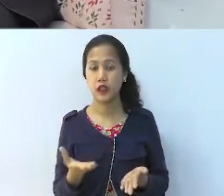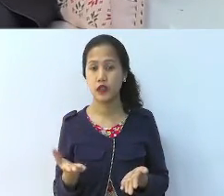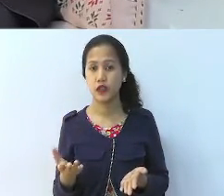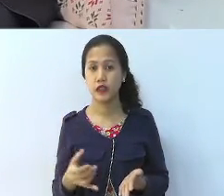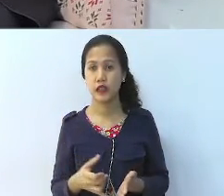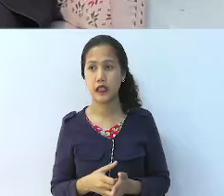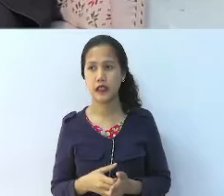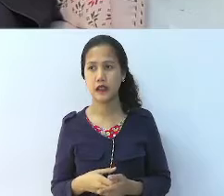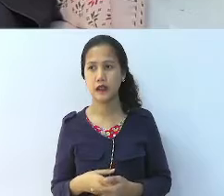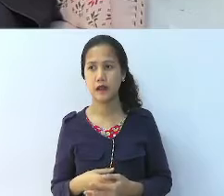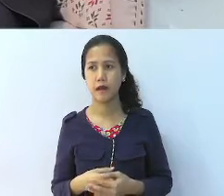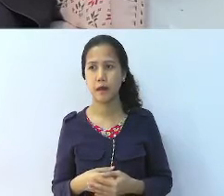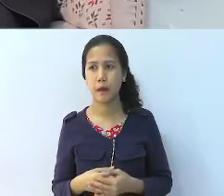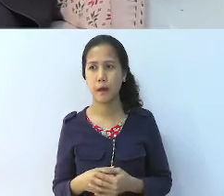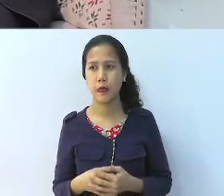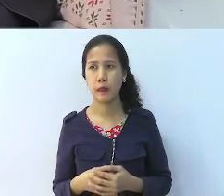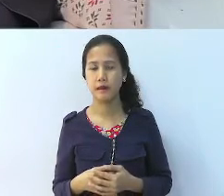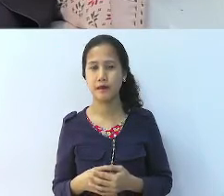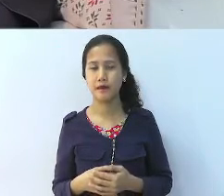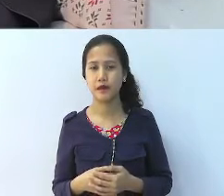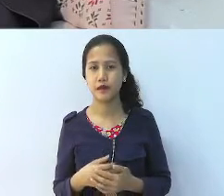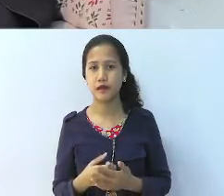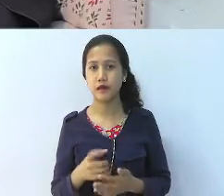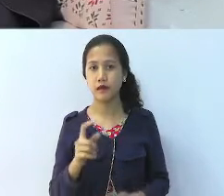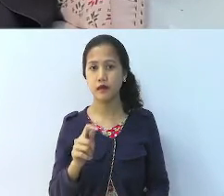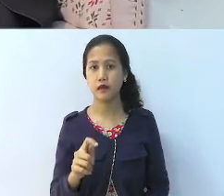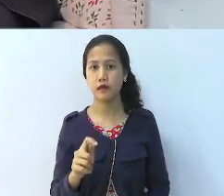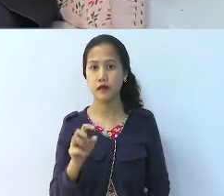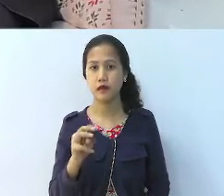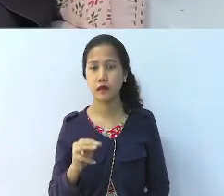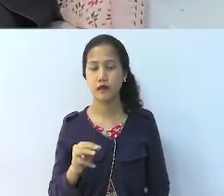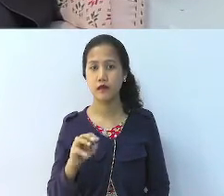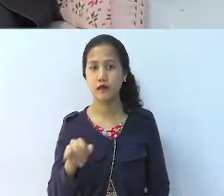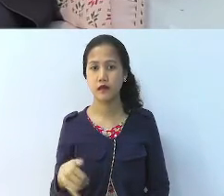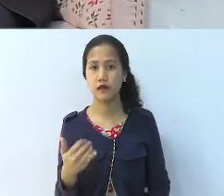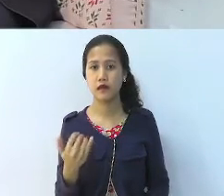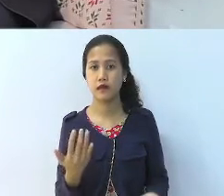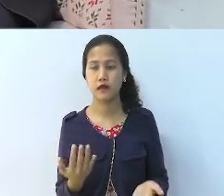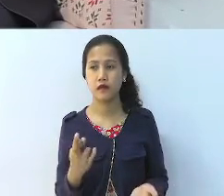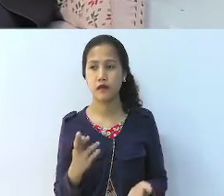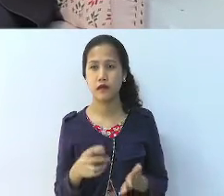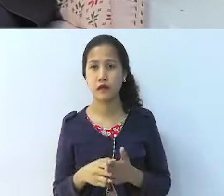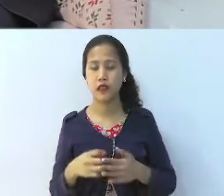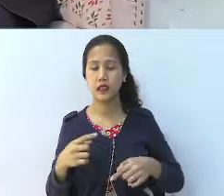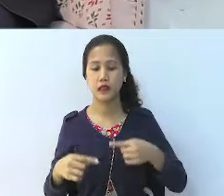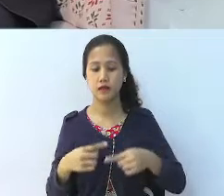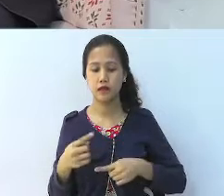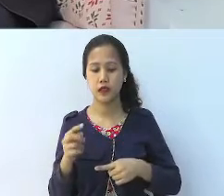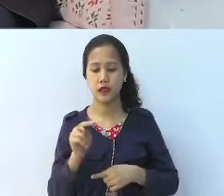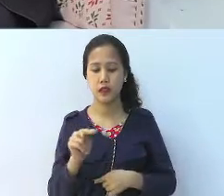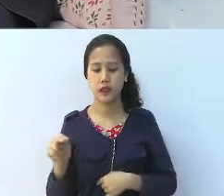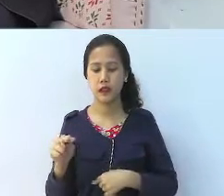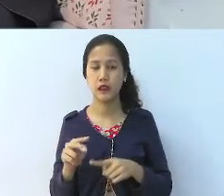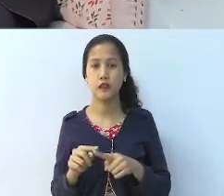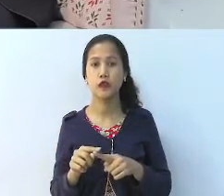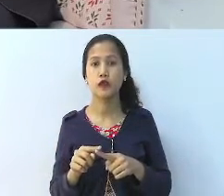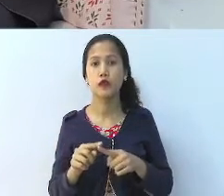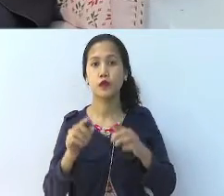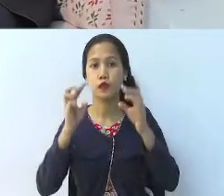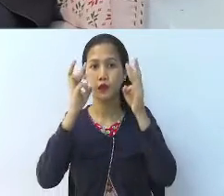Hindi. Vertigo nga pala. Vertigo yan. Uh-oh. Kaya mga kapatid, no, tignan po natin kung meron na ba kayong